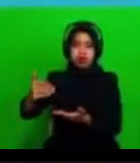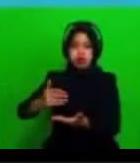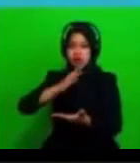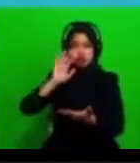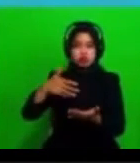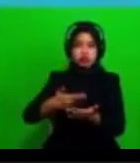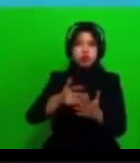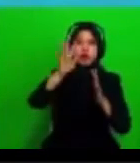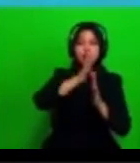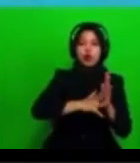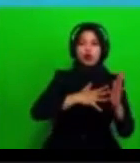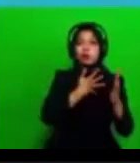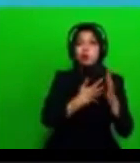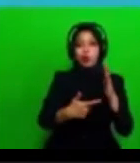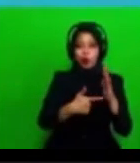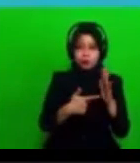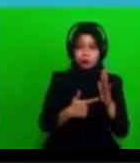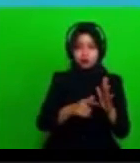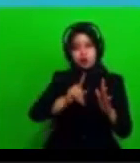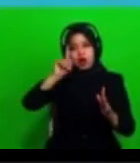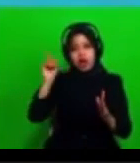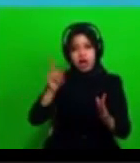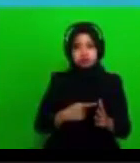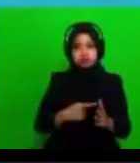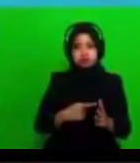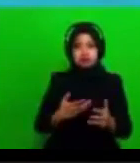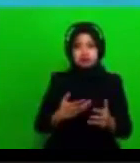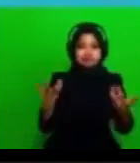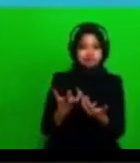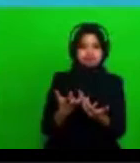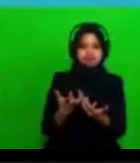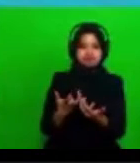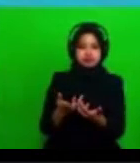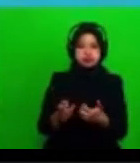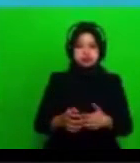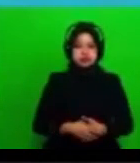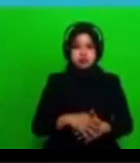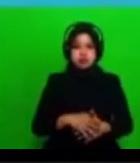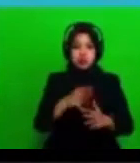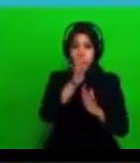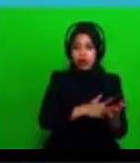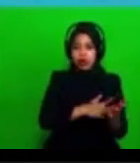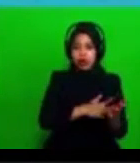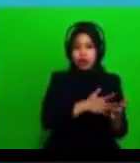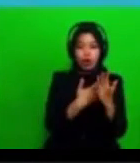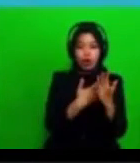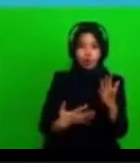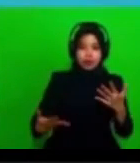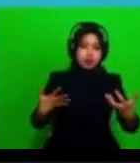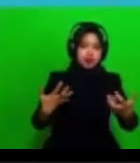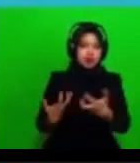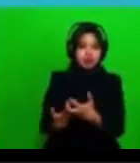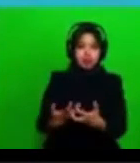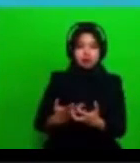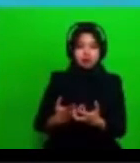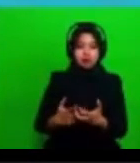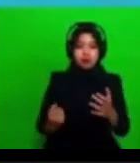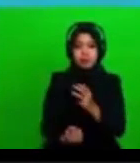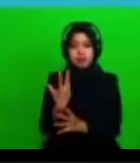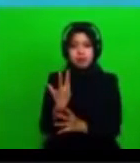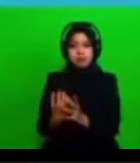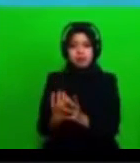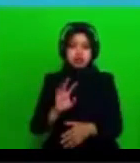dan sebagainya. Kurikulum itu harus benar-benar di-link and match-kan. Kurikulum yang juga pengembangan